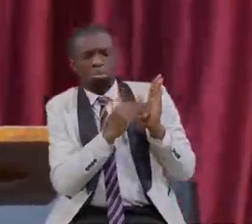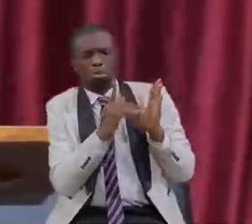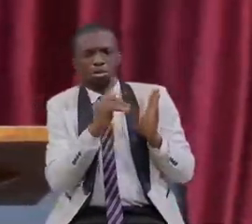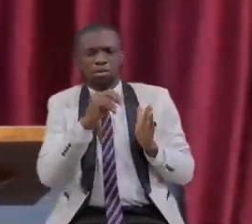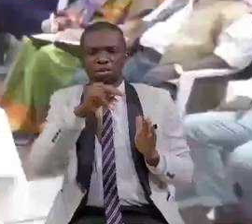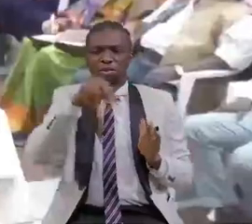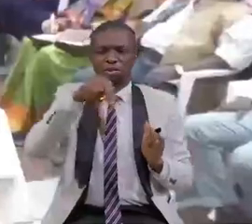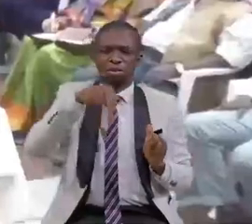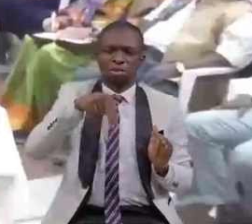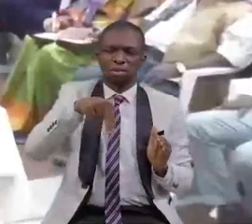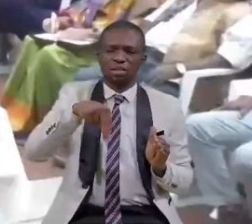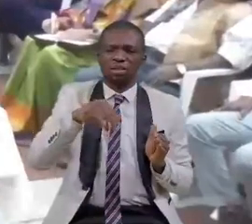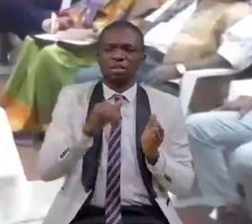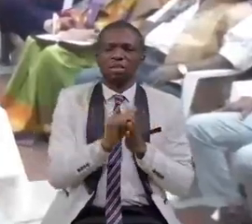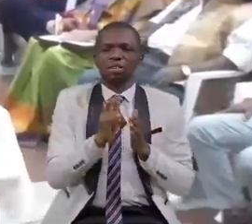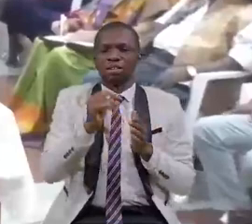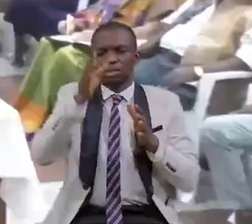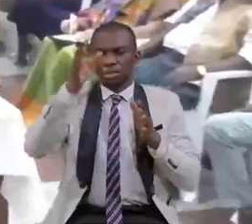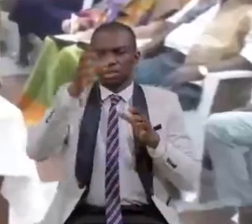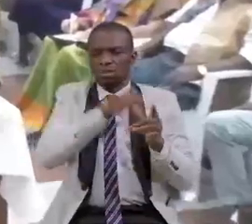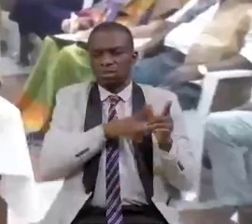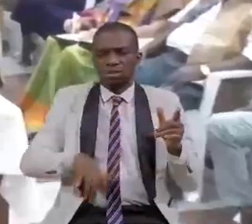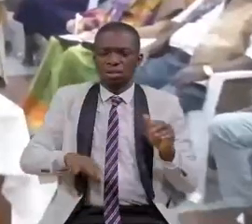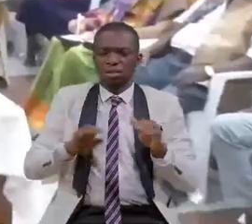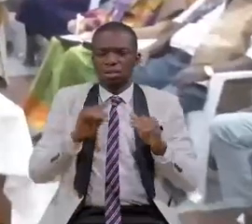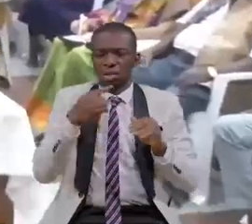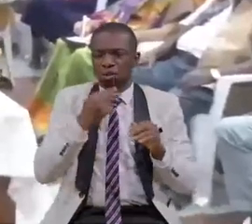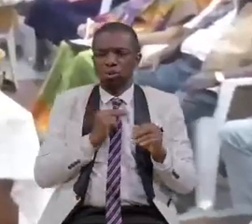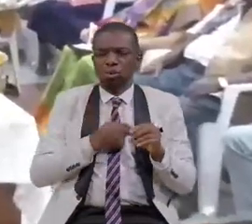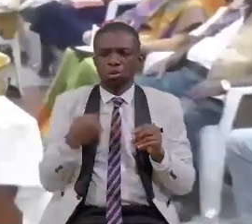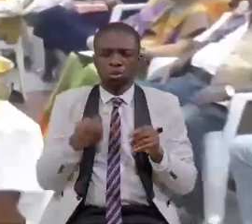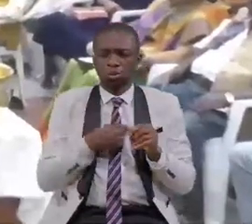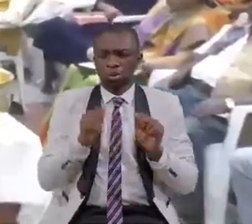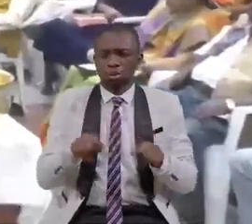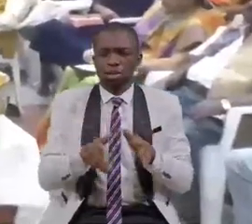Voilà la requête telle que le Seigneur nous a donnée qu'on peut demander au Père. Numéro 1,